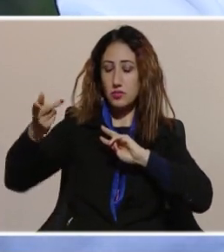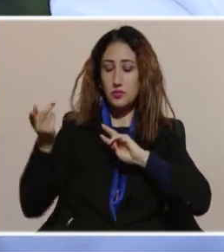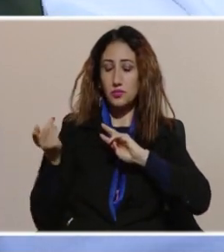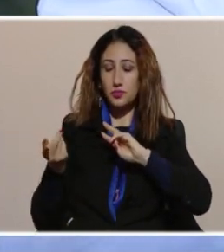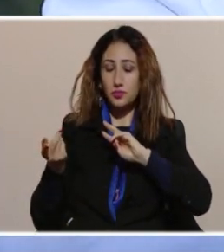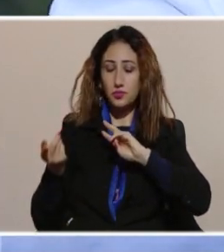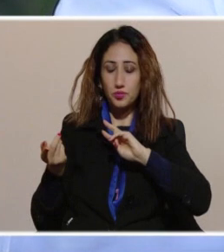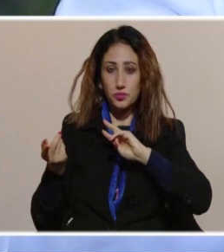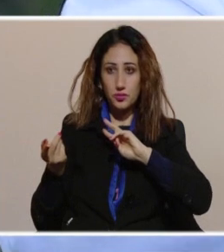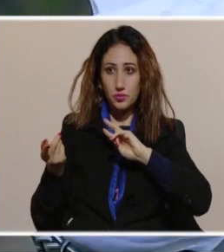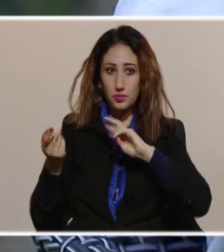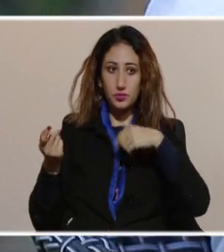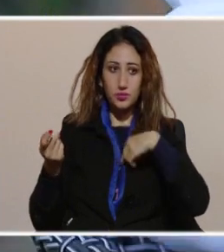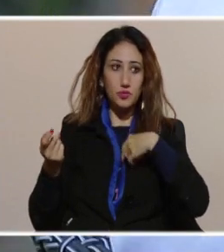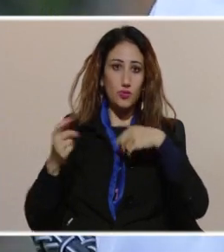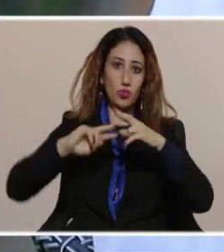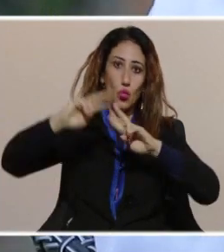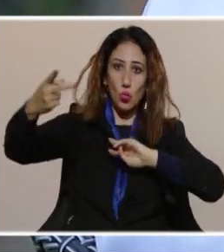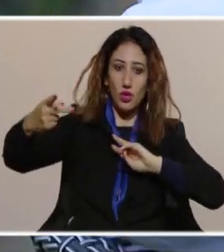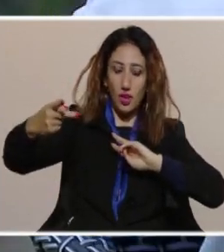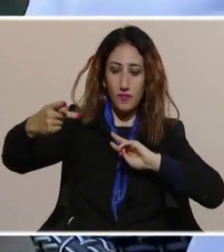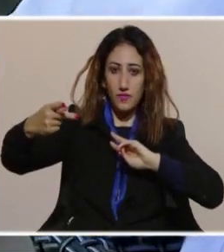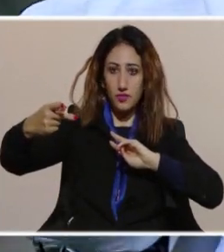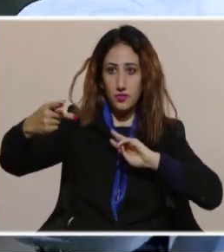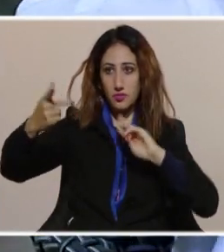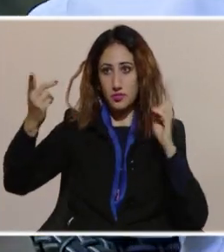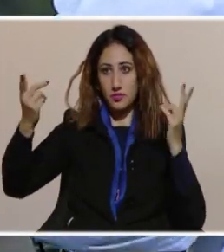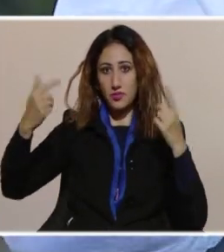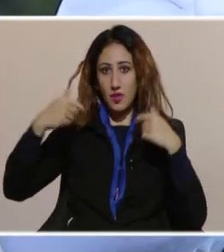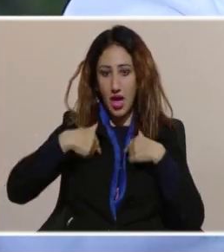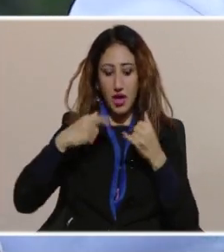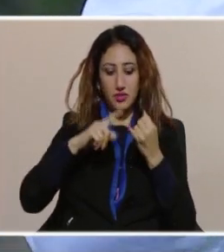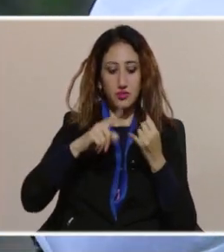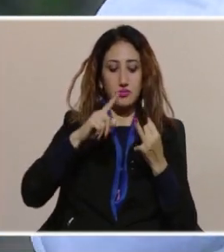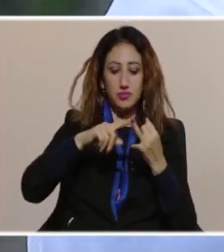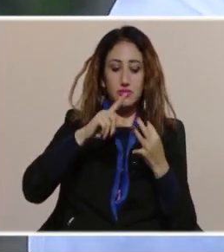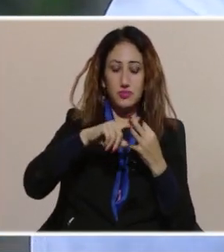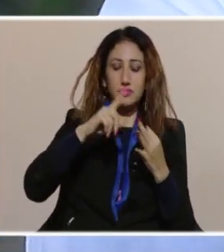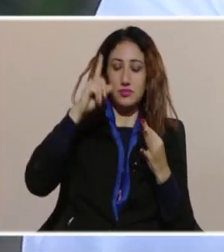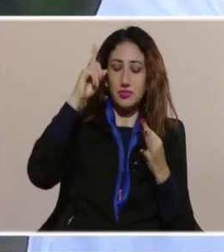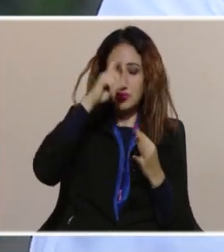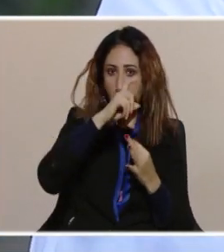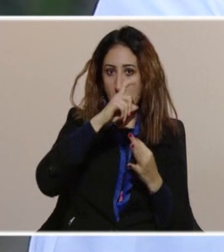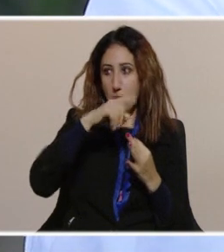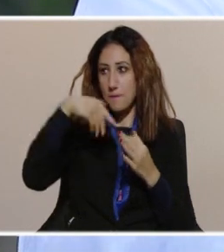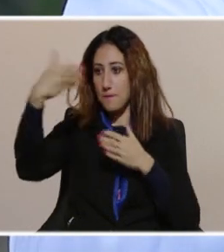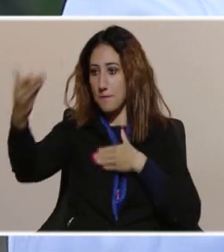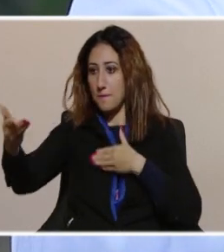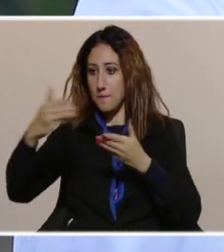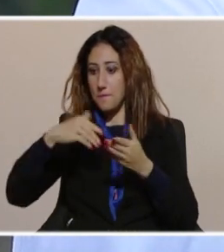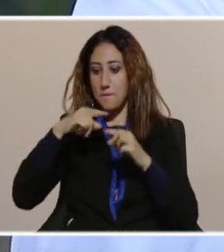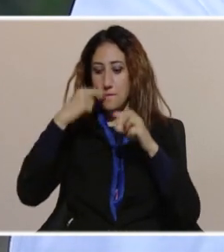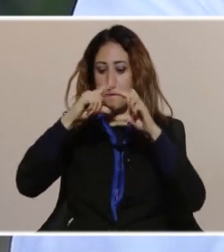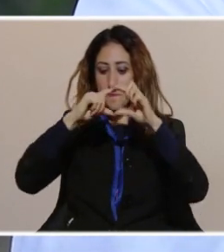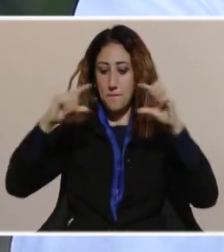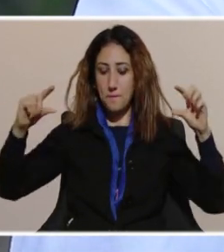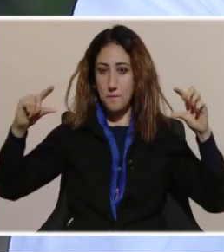يعني إن احنا عالم غير عالمكم، احنا مش عارف ايه، وبيقعد يحكي لها منولوج طويل قوي عن